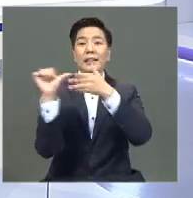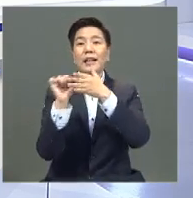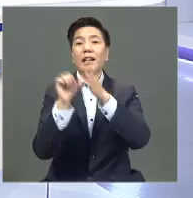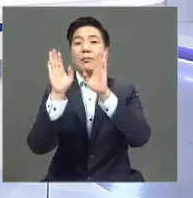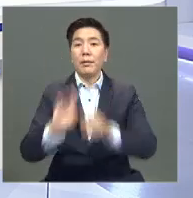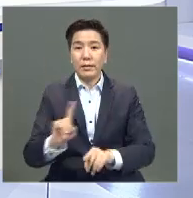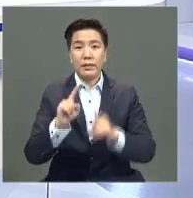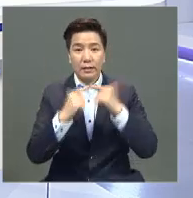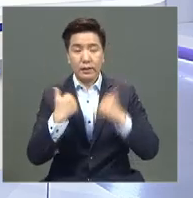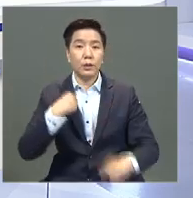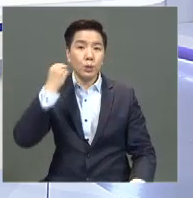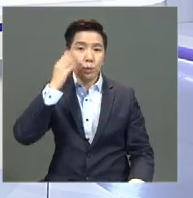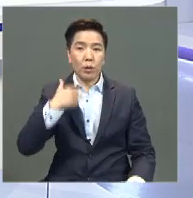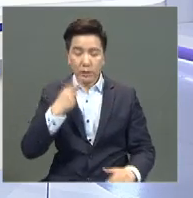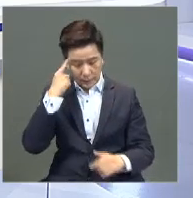ถ้าไปตอนนี้เรียกว่าทุกคนพยายามที่จะทำหน้าที่รับฟังเพื่อที่จะกลับเคลื่อนเพราะต้องยอมรับว่าเรื่องของเศรษฐกิจถ้ามาพร้อมกับปัญหาการเมืองบางทีเนี่ยการแก้ไขควบคู่กันไปเนี่ยอันนี้อาจจะทำไม่ได้ค่ะแต่จะทำยังไงให้รักษาสมดุลบ้านเมืองมีความสงบและเศรษฐกิจก็เดินหน้าไปได้